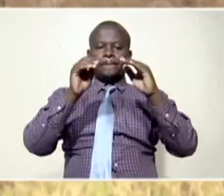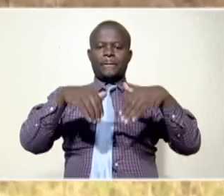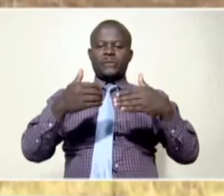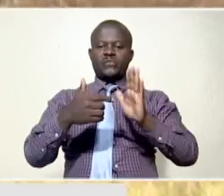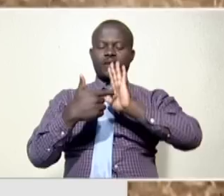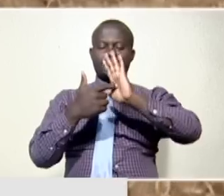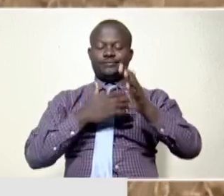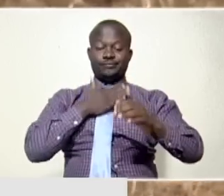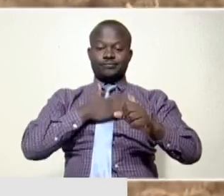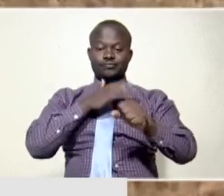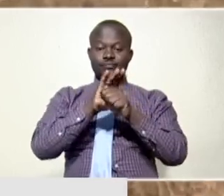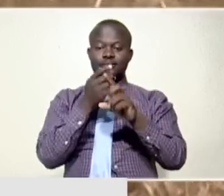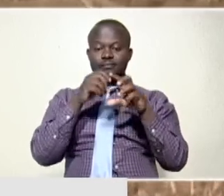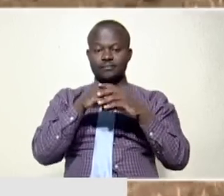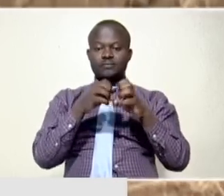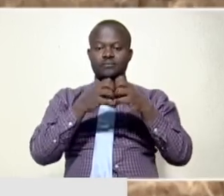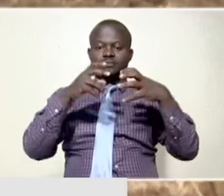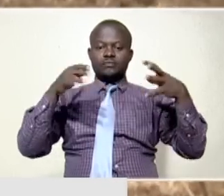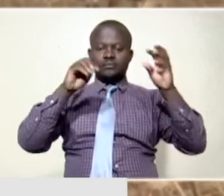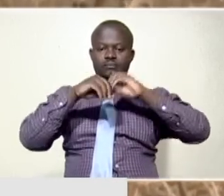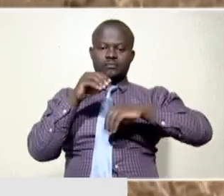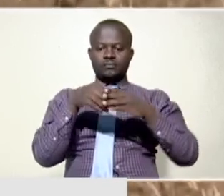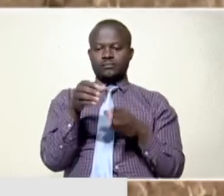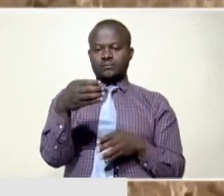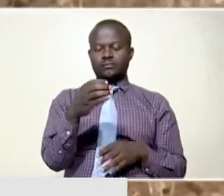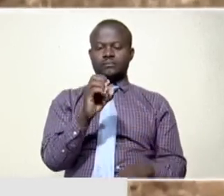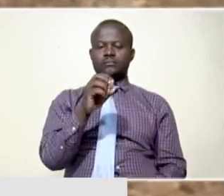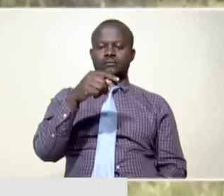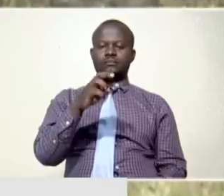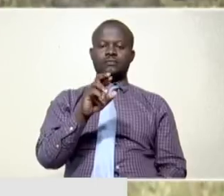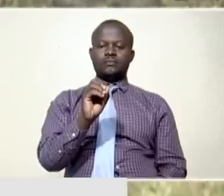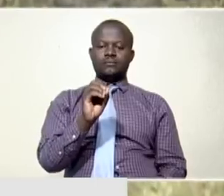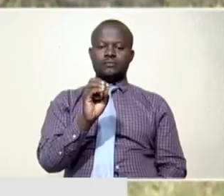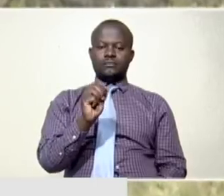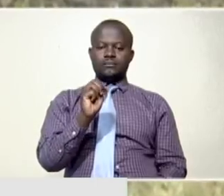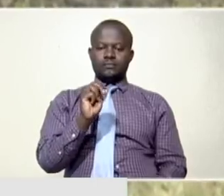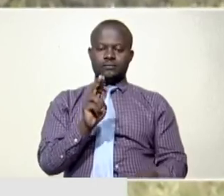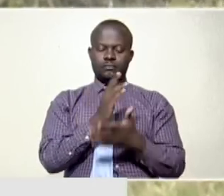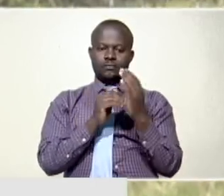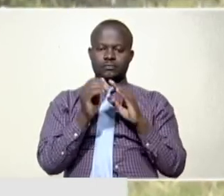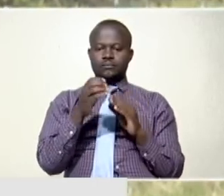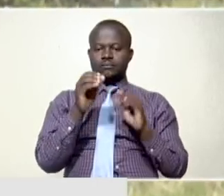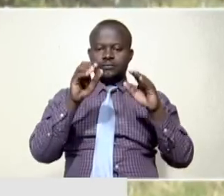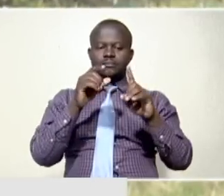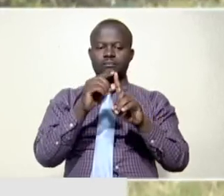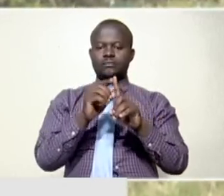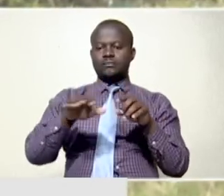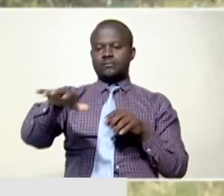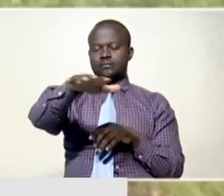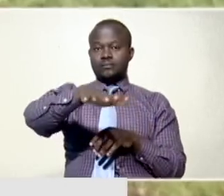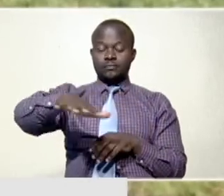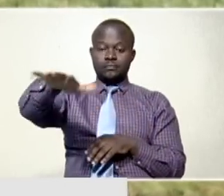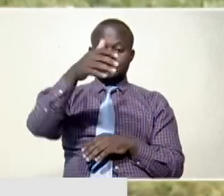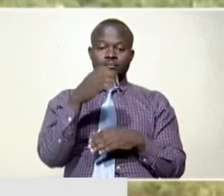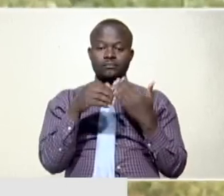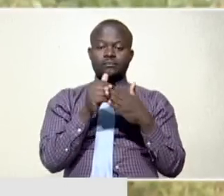bagaragaza akanyamuneza baterwa n'uko kwiyongera k'umusaruro nawo muri koperative Koporimu, imwe mu makoperative yahinga umuceri mu kibaya cy'umuvumba. Iyi koperative